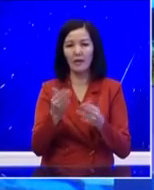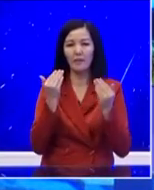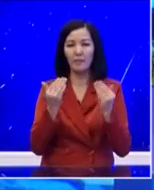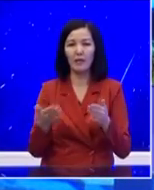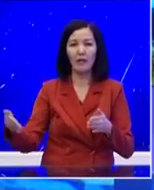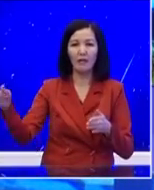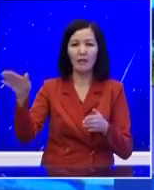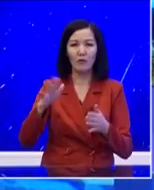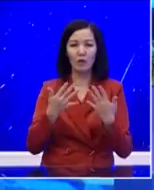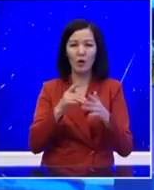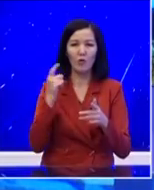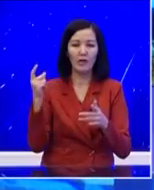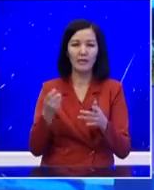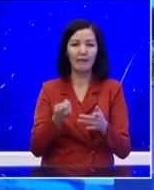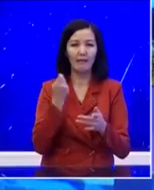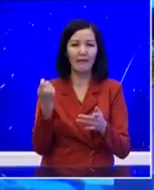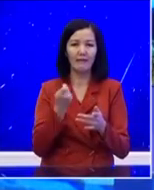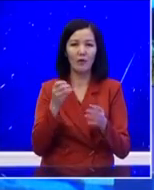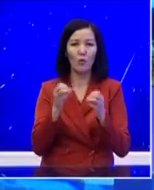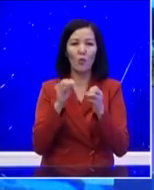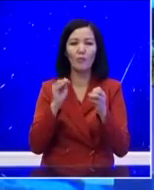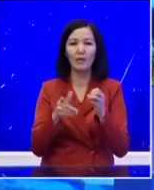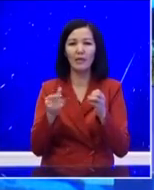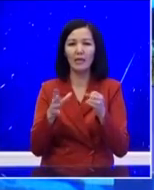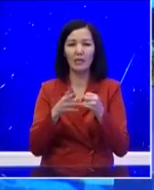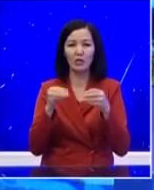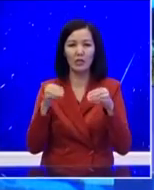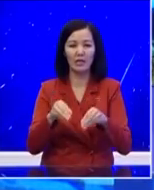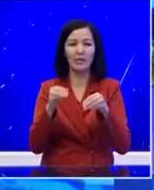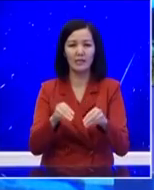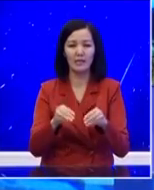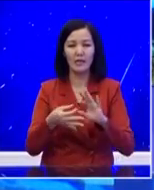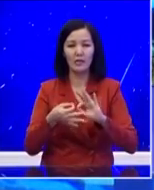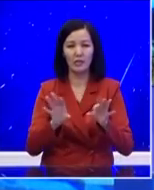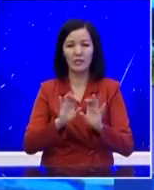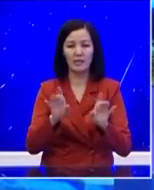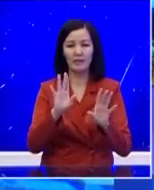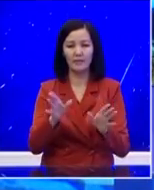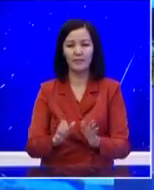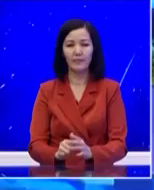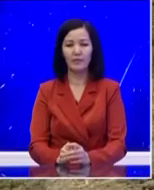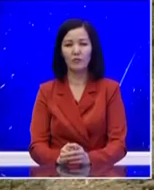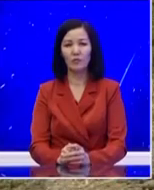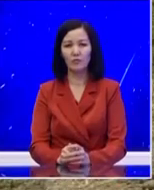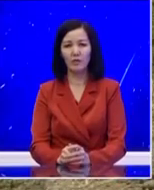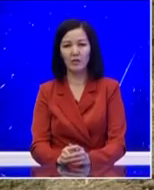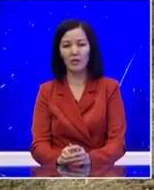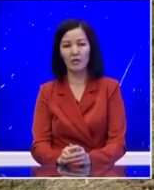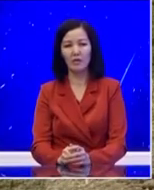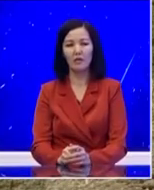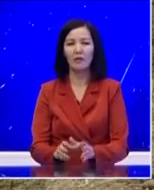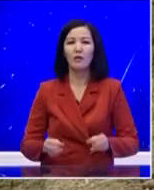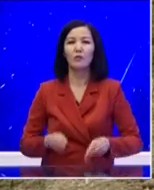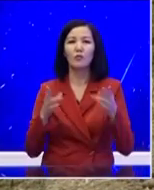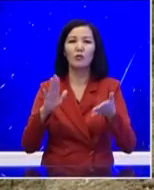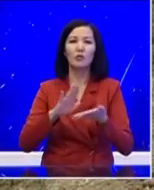таудағы диқандар тек дәнді дақылды 10 мың гектардан асырды. Құрманжан Қасымжанұлын тыңдалық. Төтенше жағдай